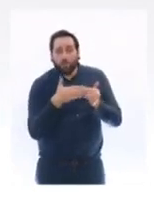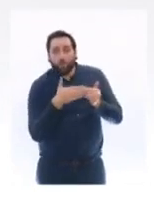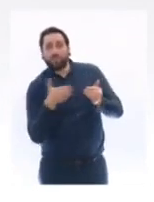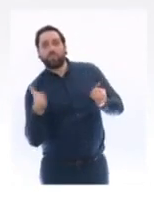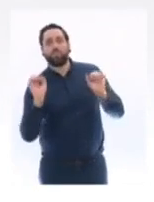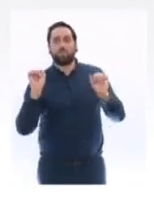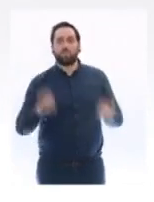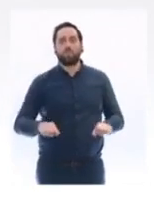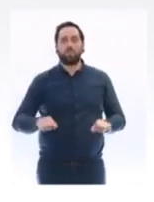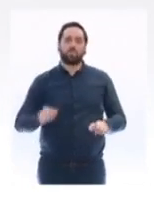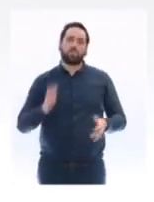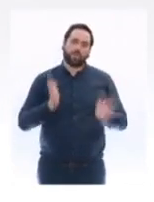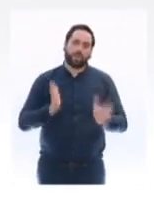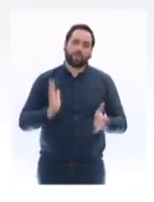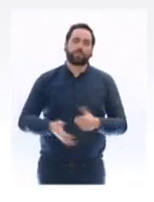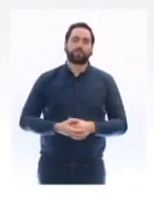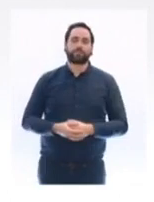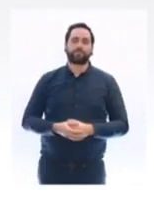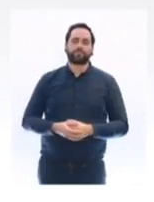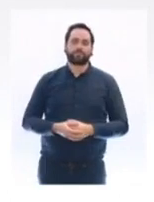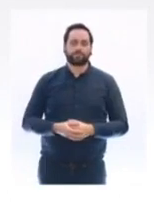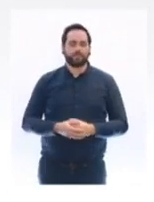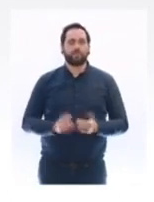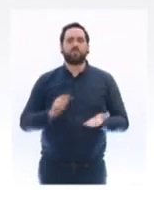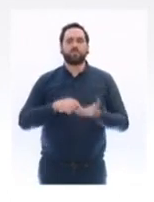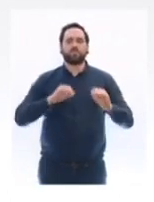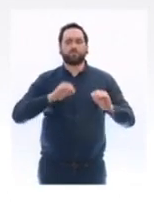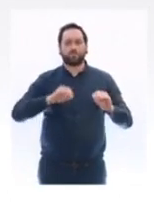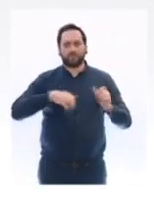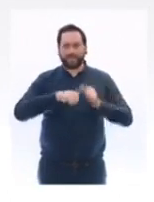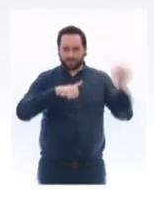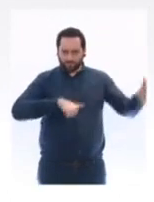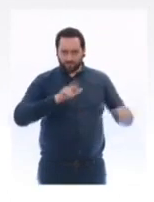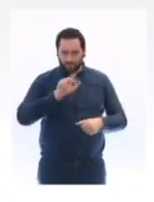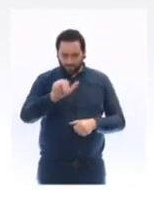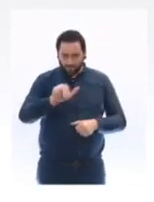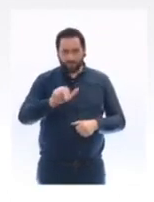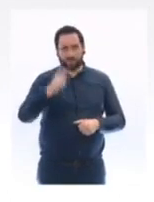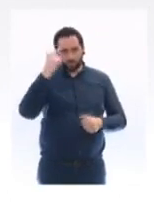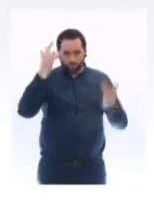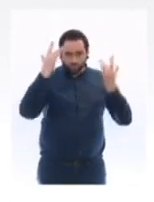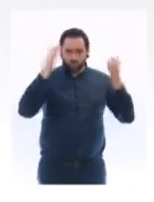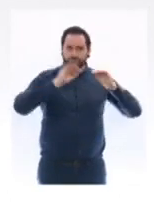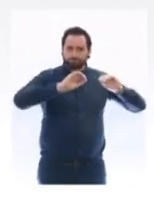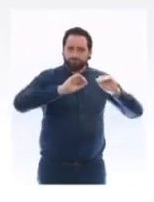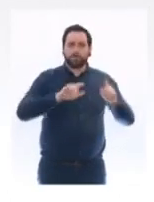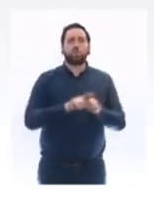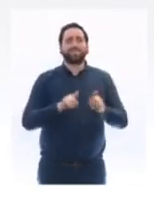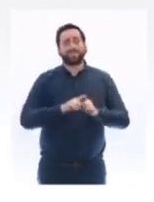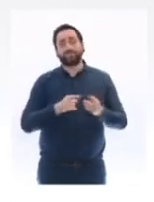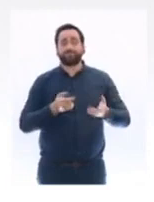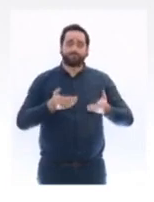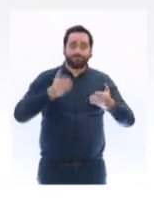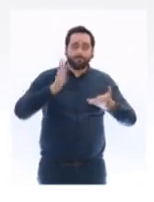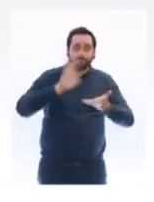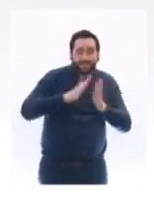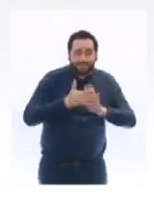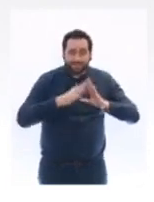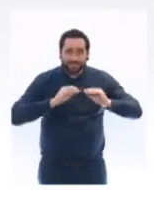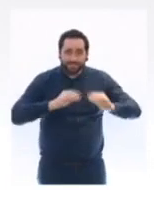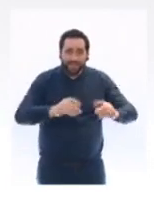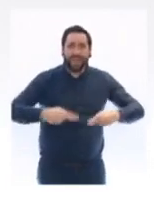Le ministère se mobilise pour recenser toutes les offres numériques qui seront mises en place par nos opérateurs et